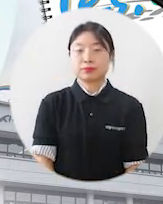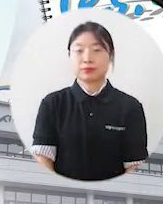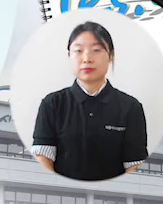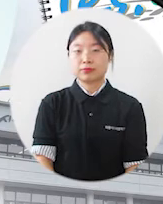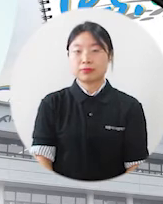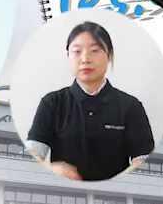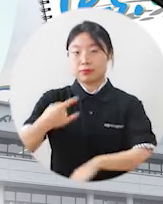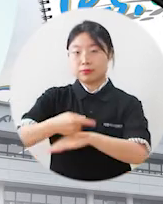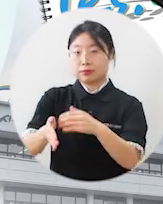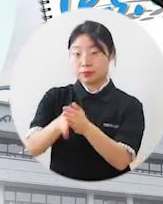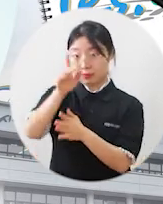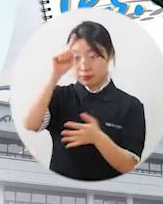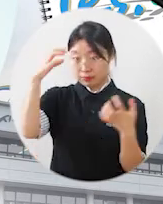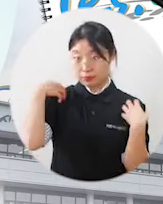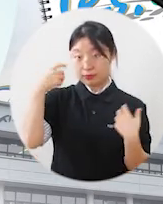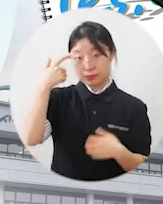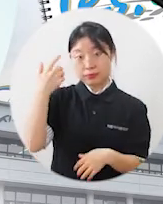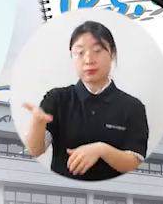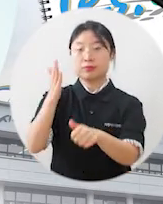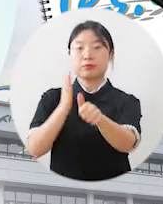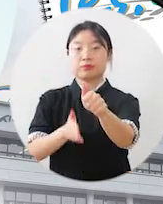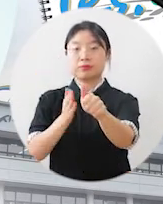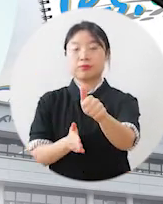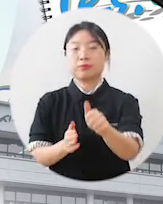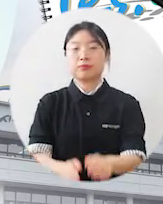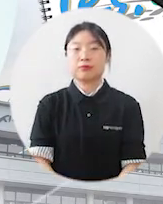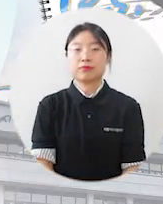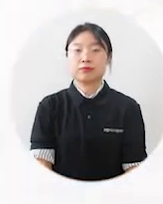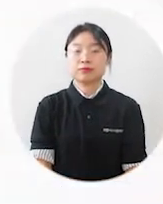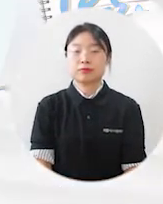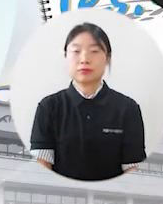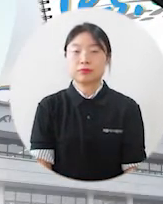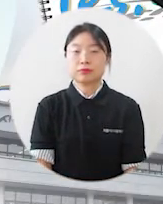문의사항은 자치행정과 자치행정팀으로 연락 바랍니다.